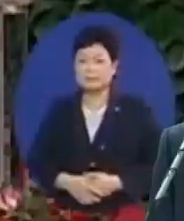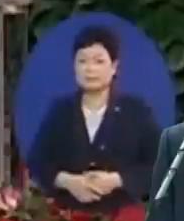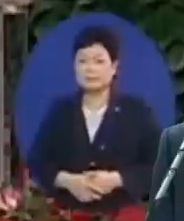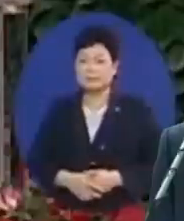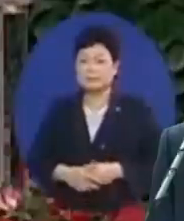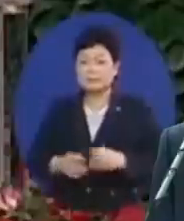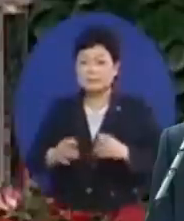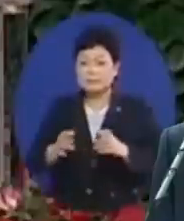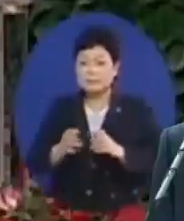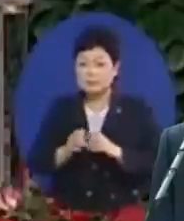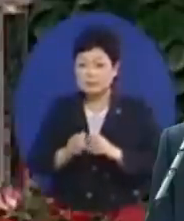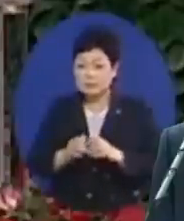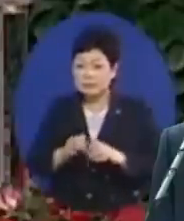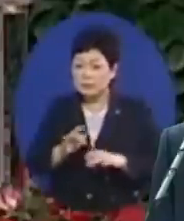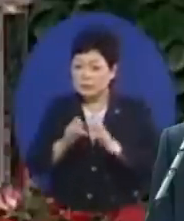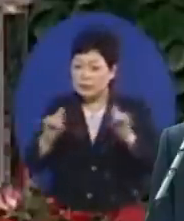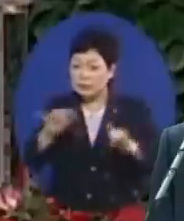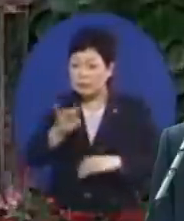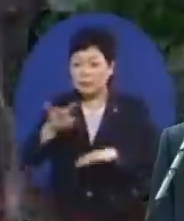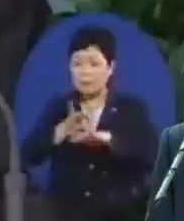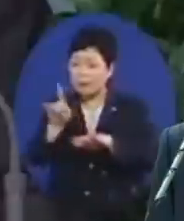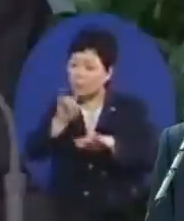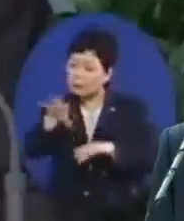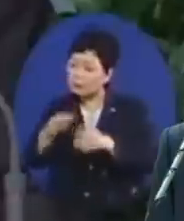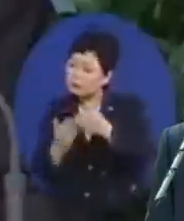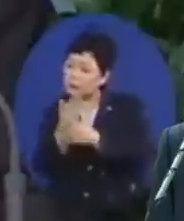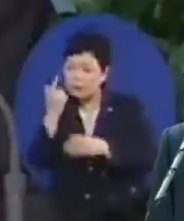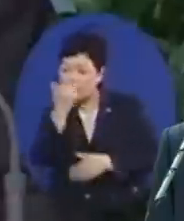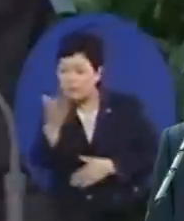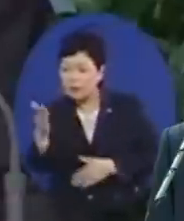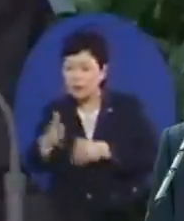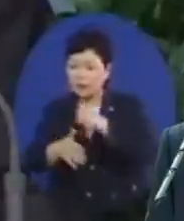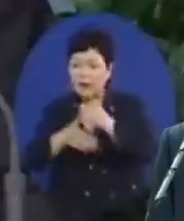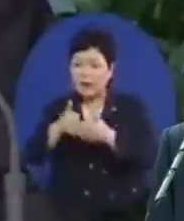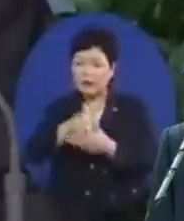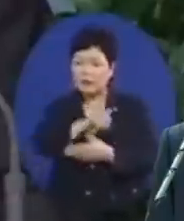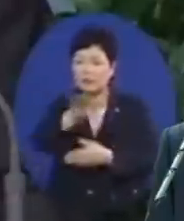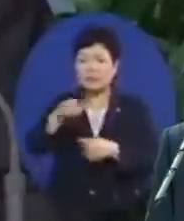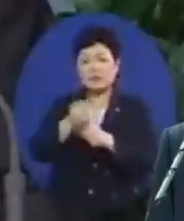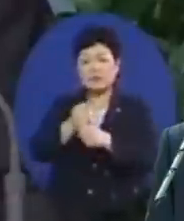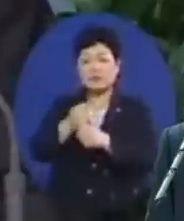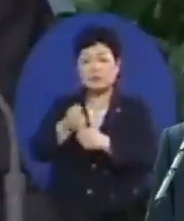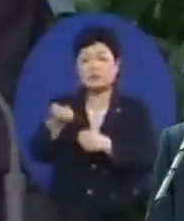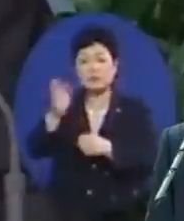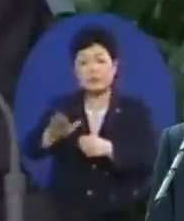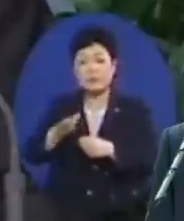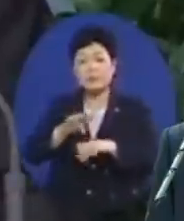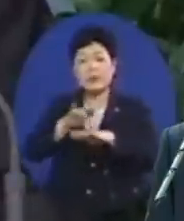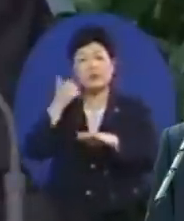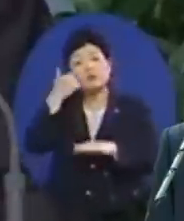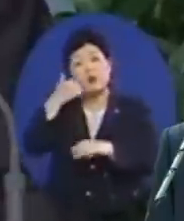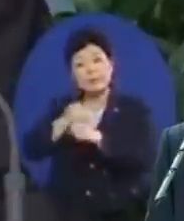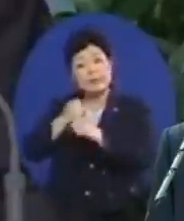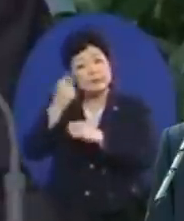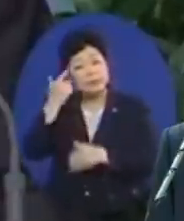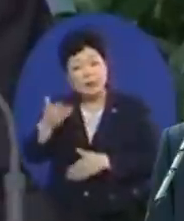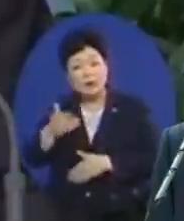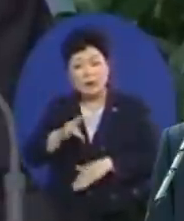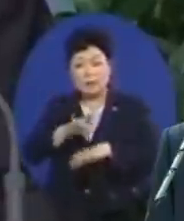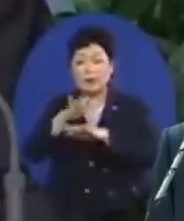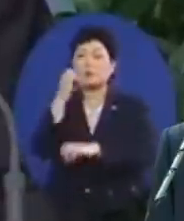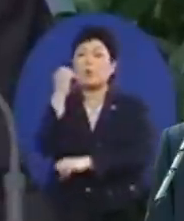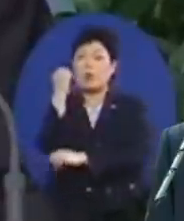사람들은 말합니다. 마귀는 어디서 생겼습니까? 우리는 하나님이 지으셨지만 마귀는 누가 만들었습니까? 마귀도